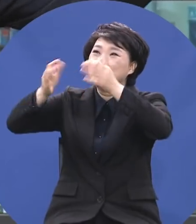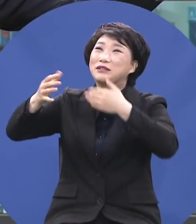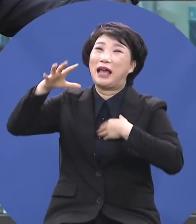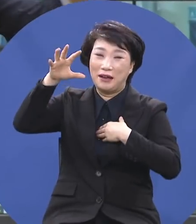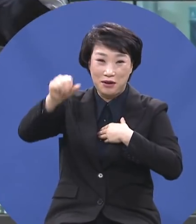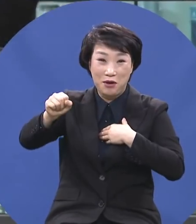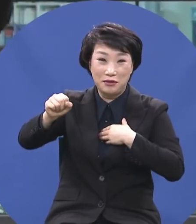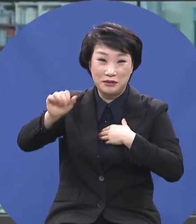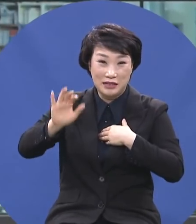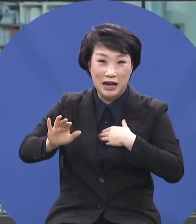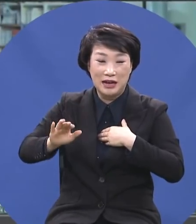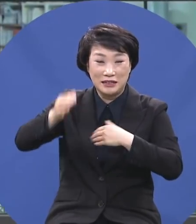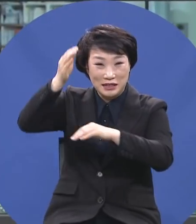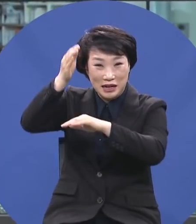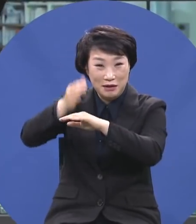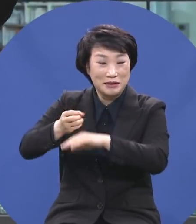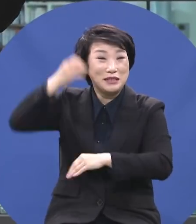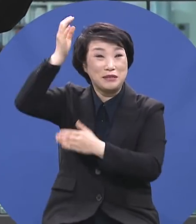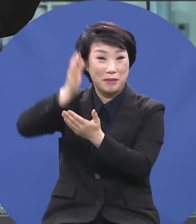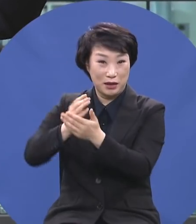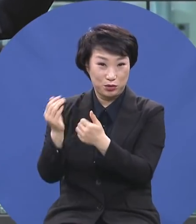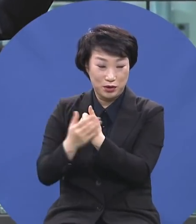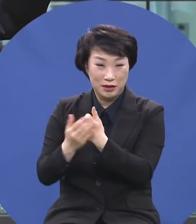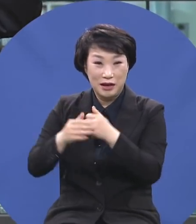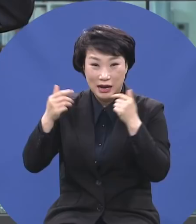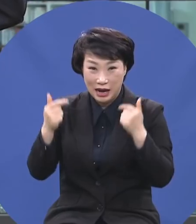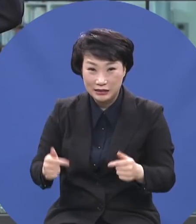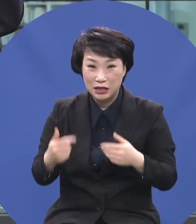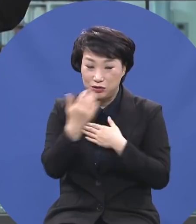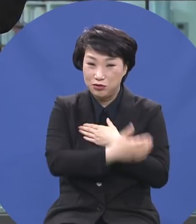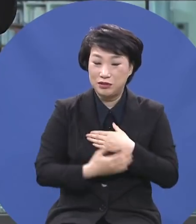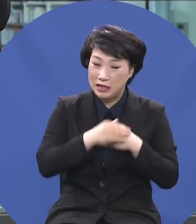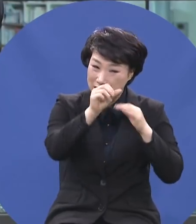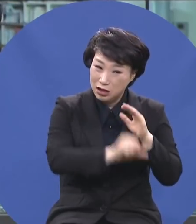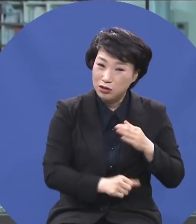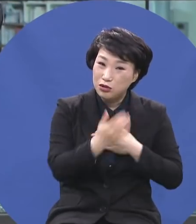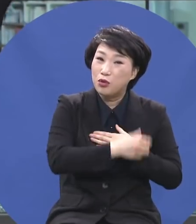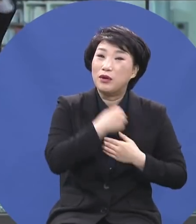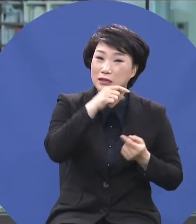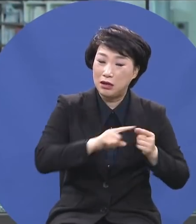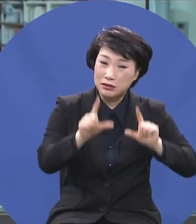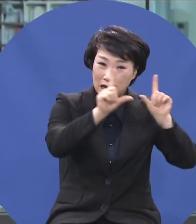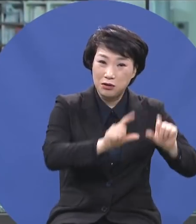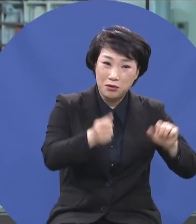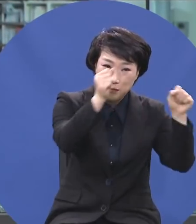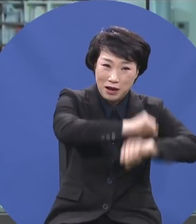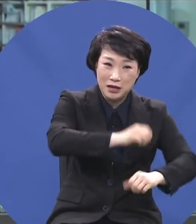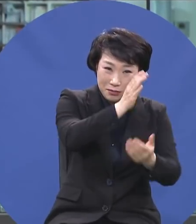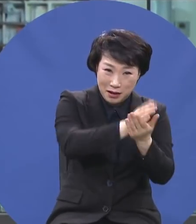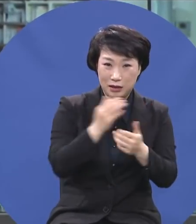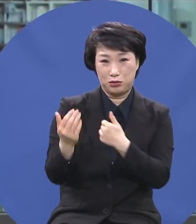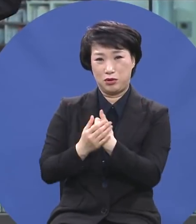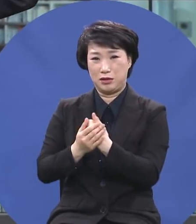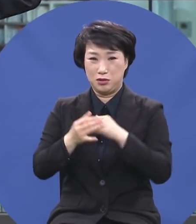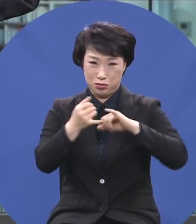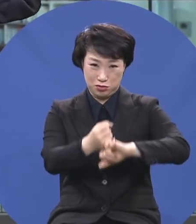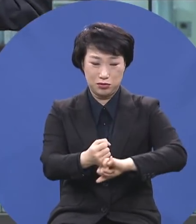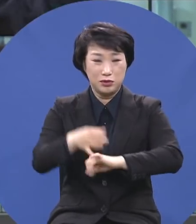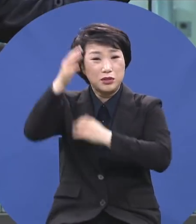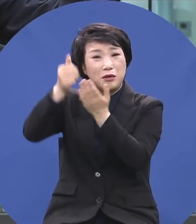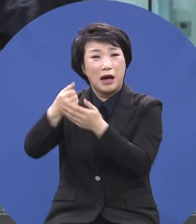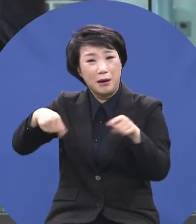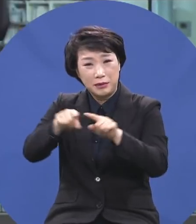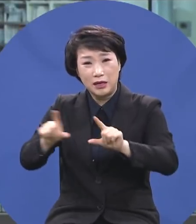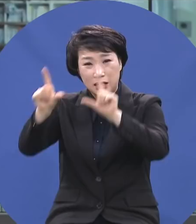내 것입니다. 이 감사를 잊지 말게 하시고 항상 육신에게 져서 육신대로 살아서 망하지 않게 도와주시고 반드시